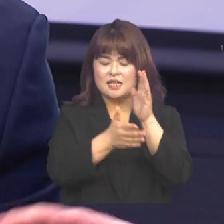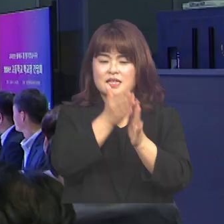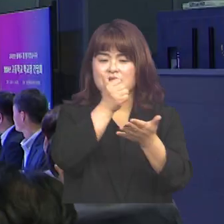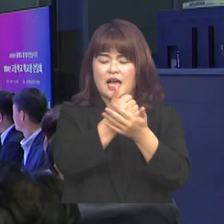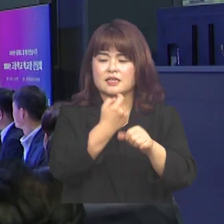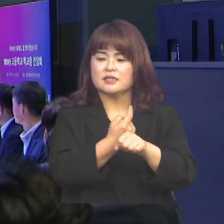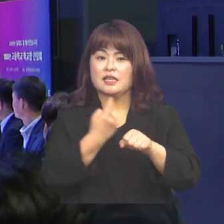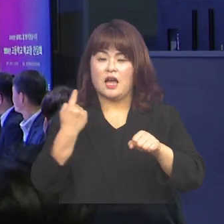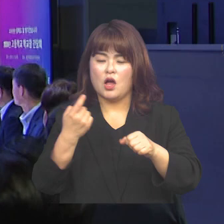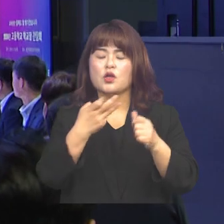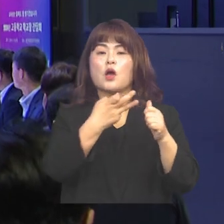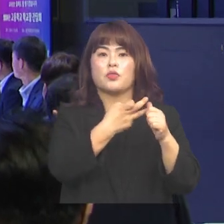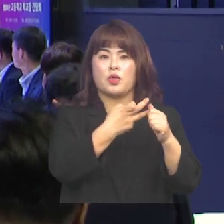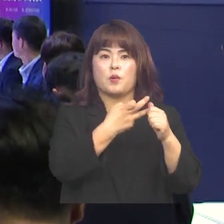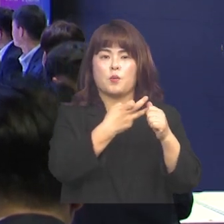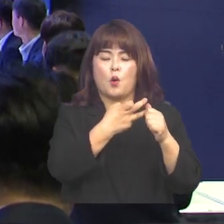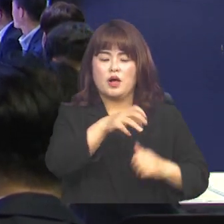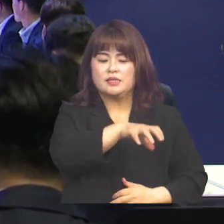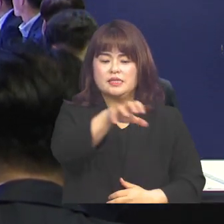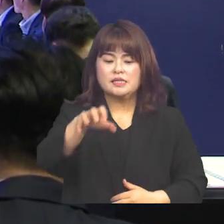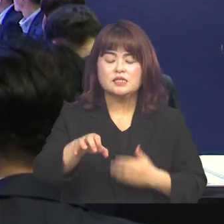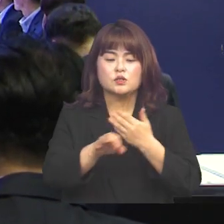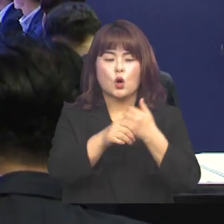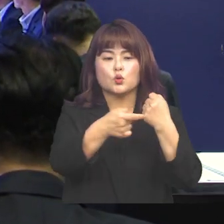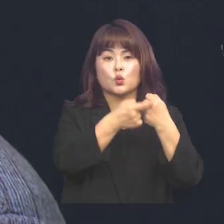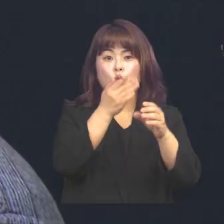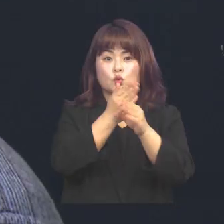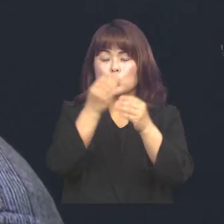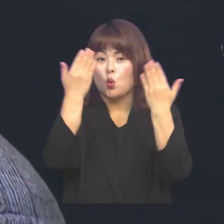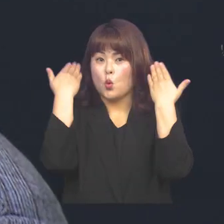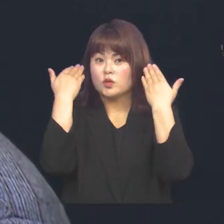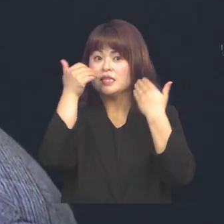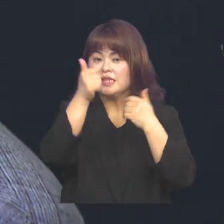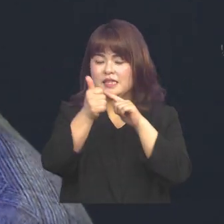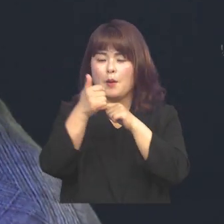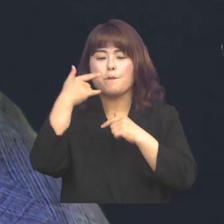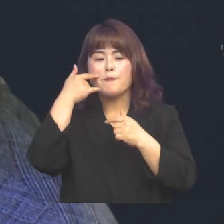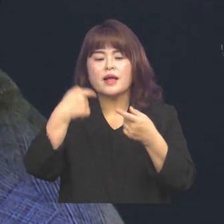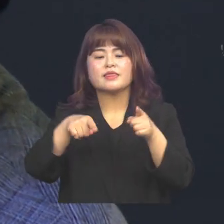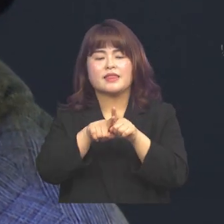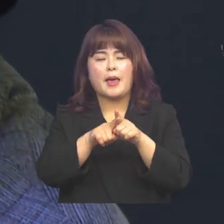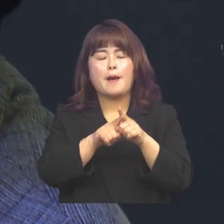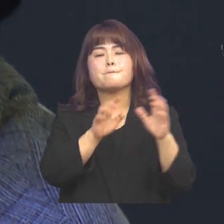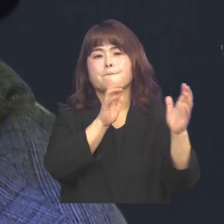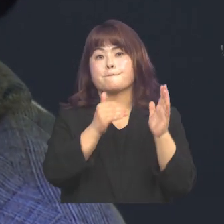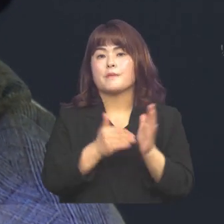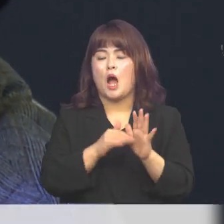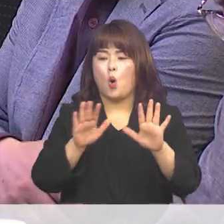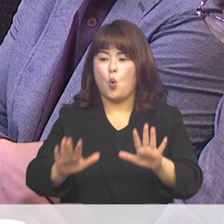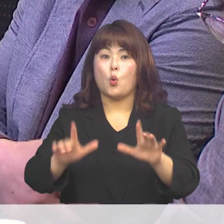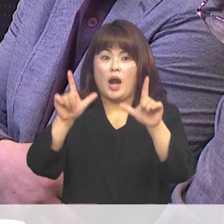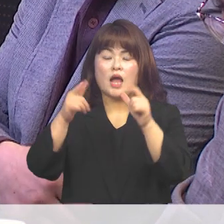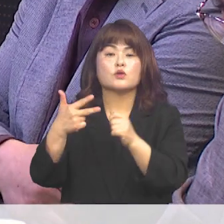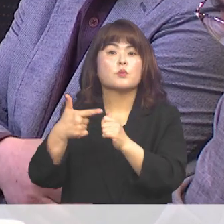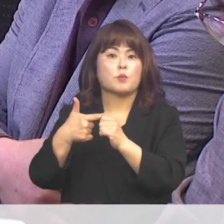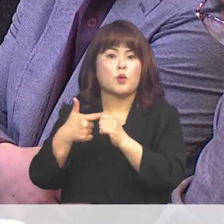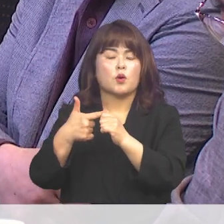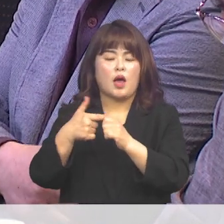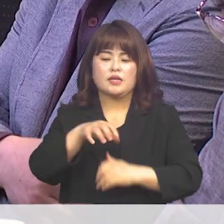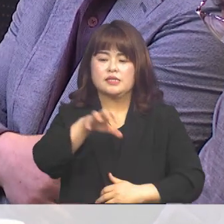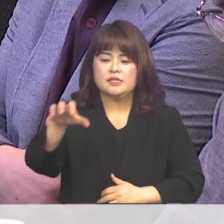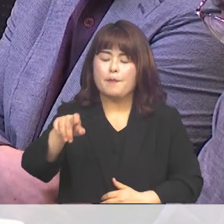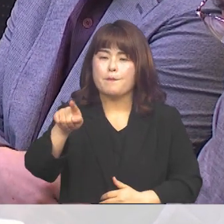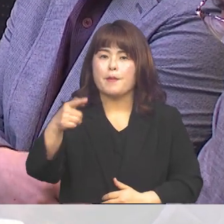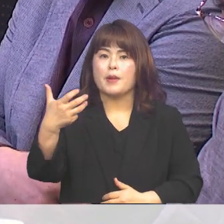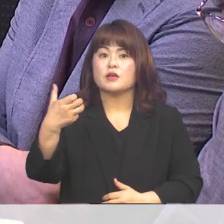이 시장은 지난해 13번에 걸쳐 지역 내 초중고 교장 및 학부모 회장을 만났으며 올해도 6회에 걸쳐